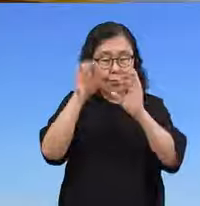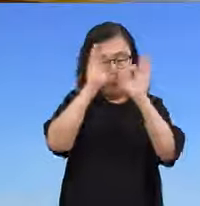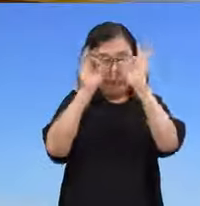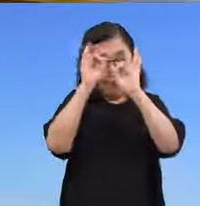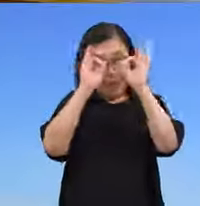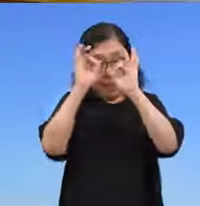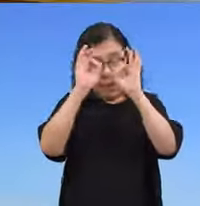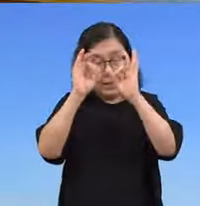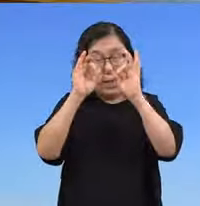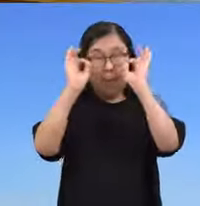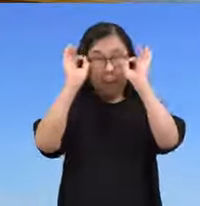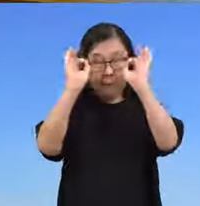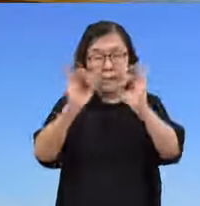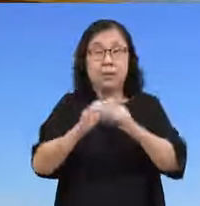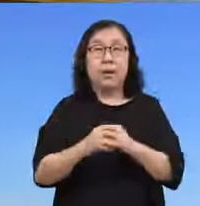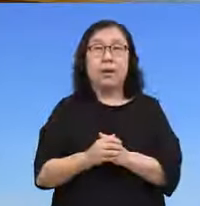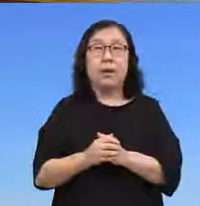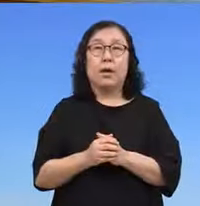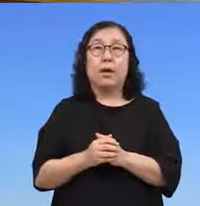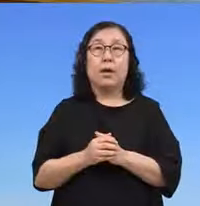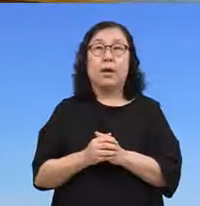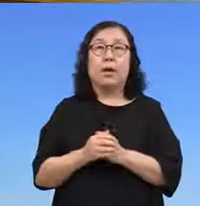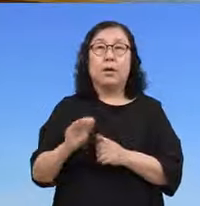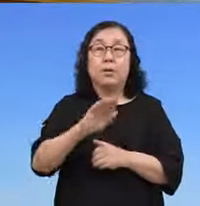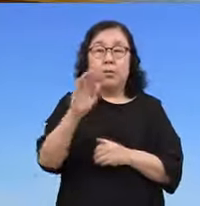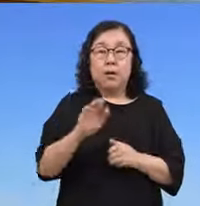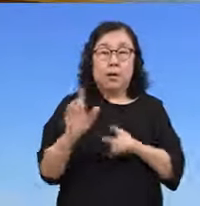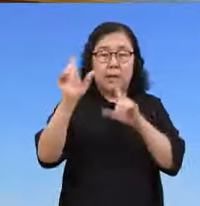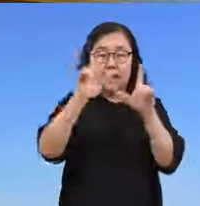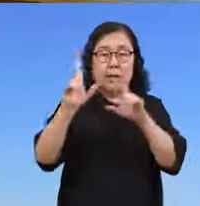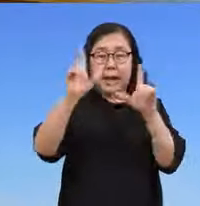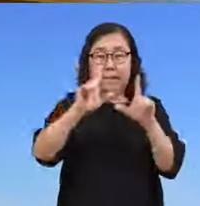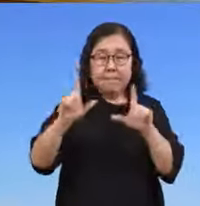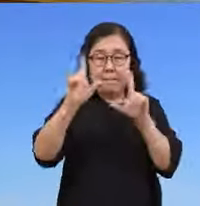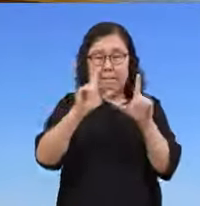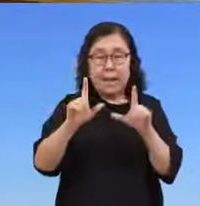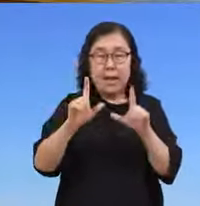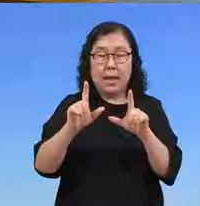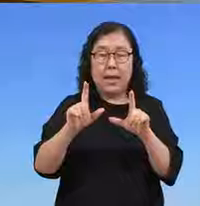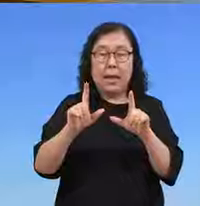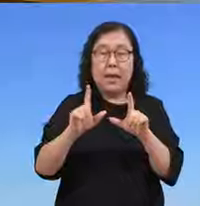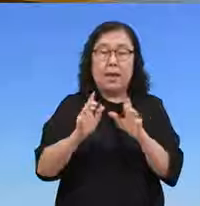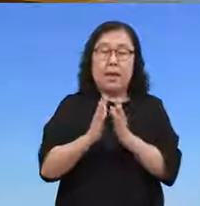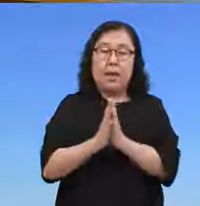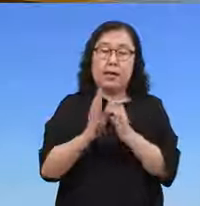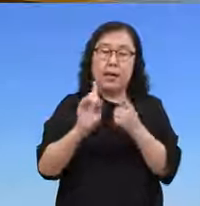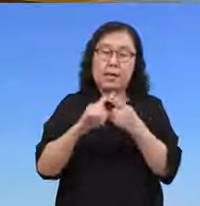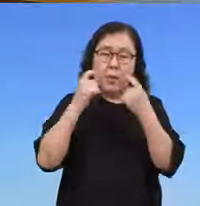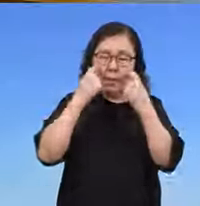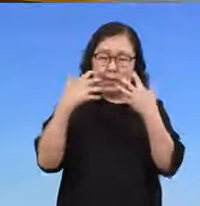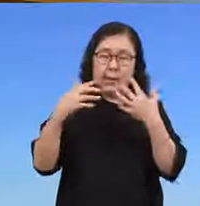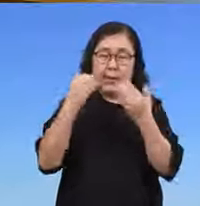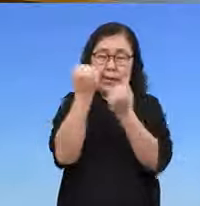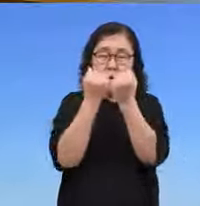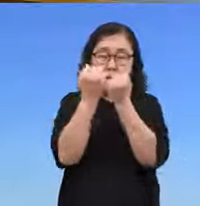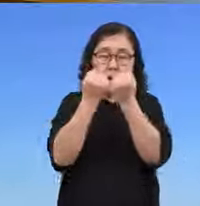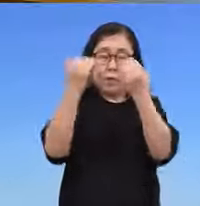찾아봤더니요, 야, 이 표현 하나하나가 꼭 무슨 우리 인생의 그 점층법처럼 그렇게 설명을 달고